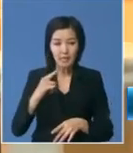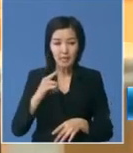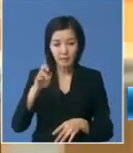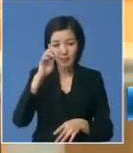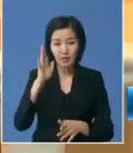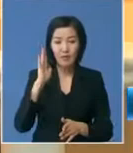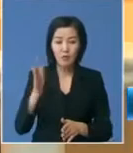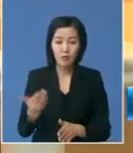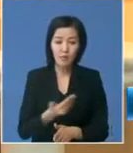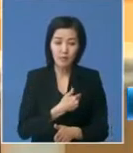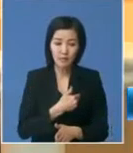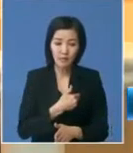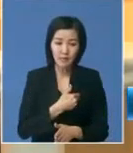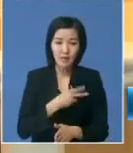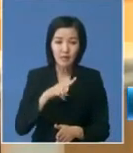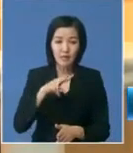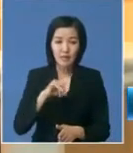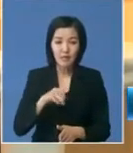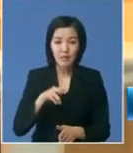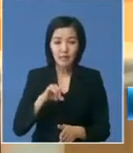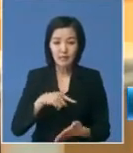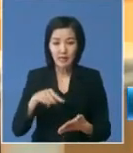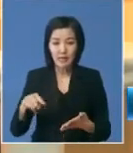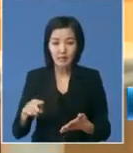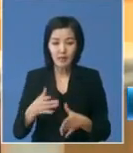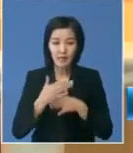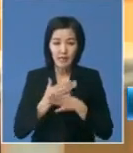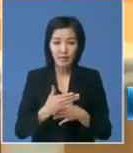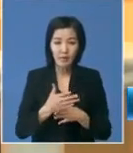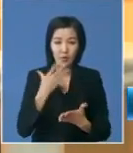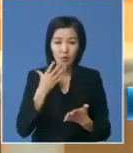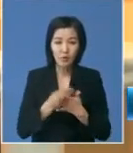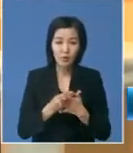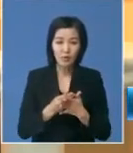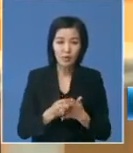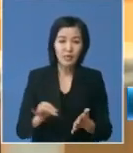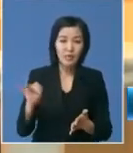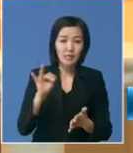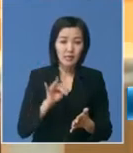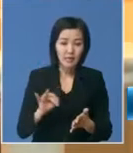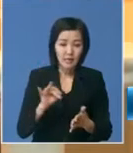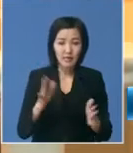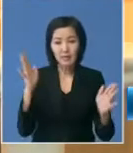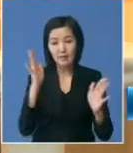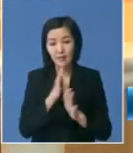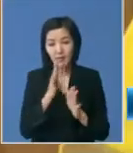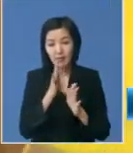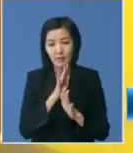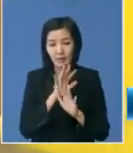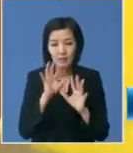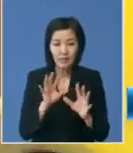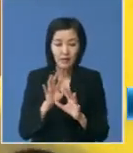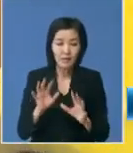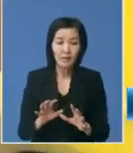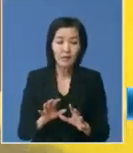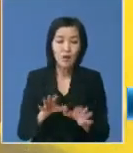боламын десе, осы латын әліпбиі арқылы өзінің төл табиғатын, жазуындағы төл табиғатын сақтап,